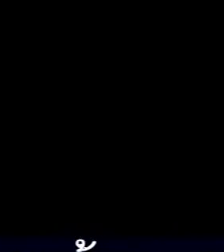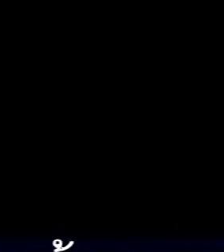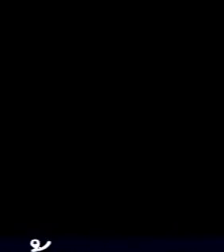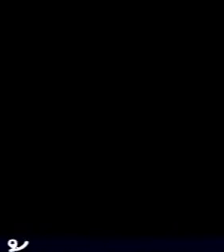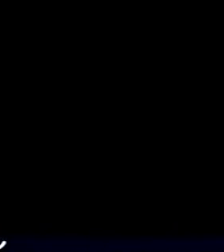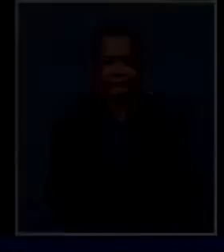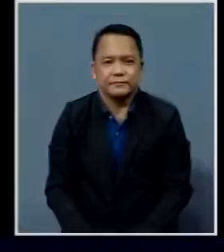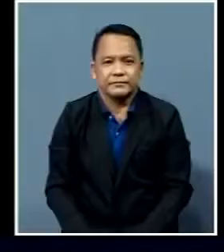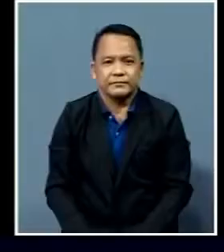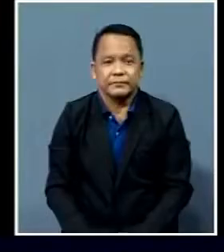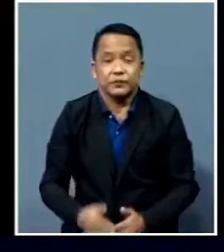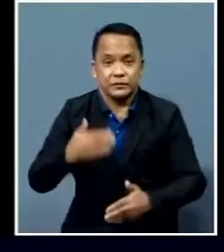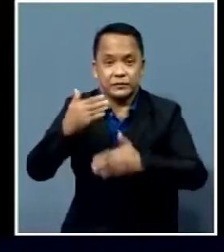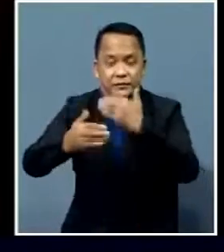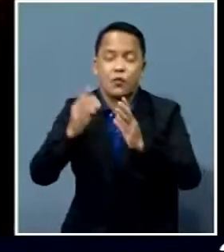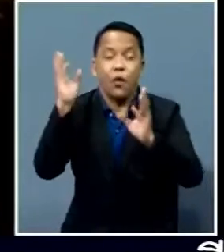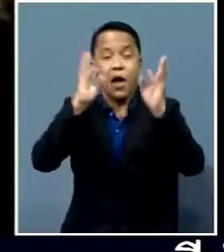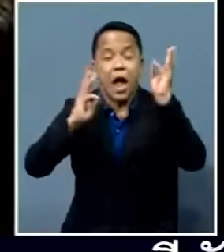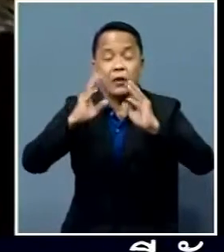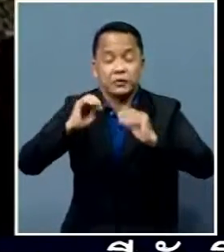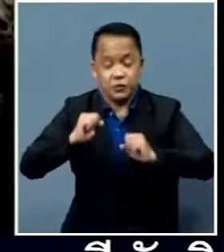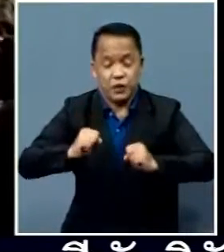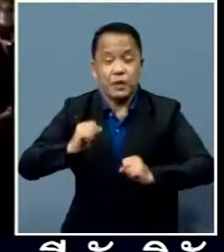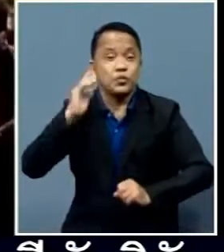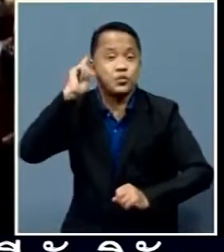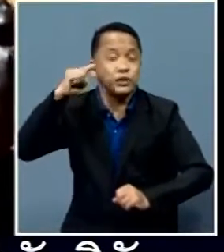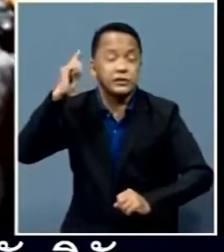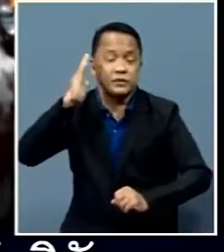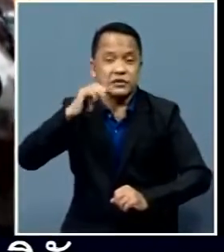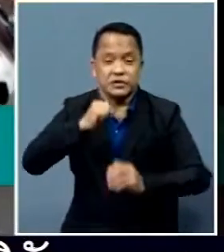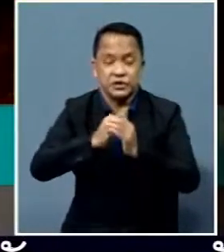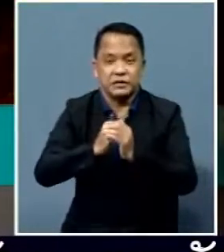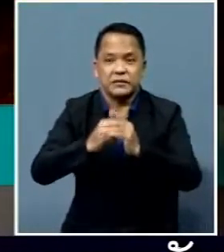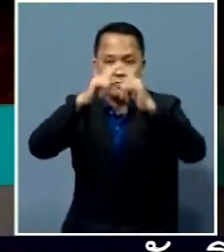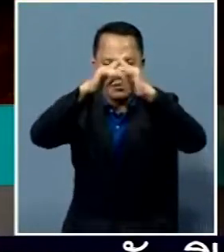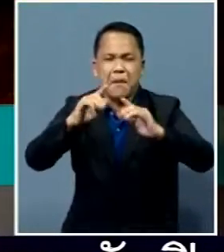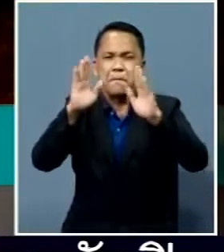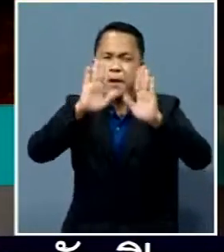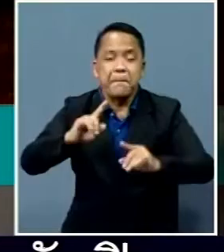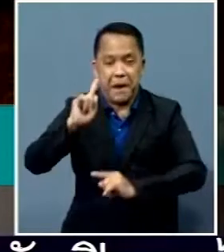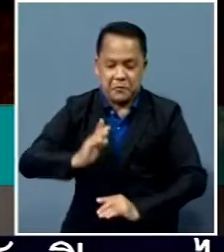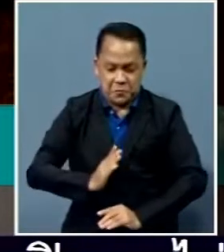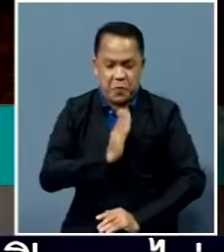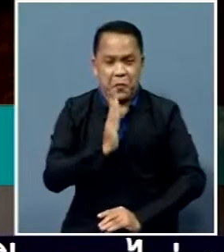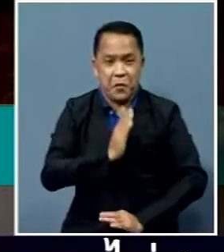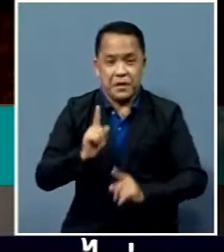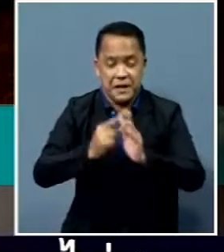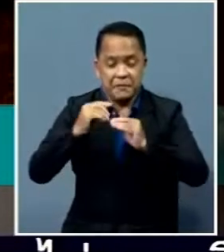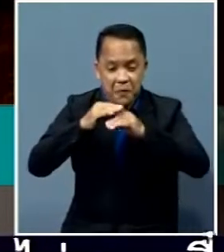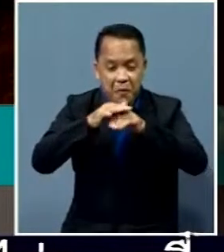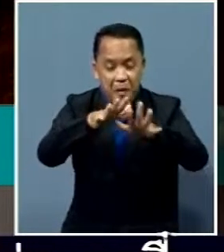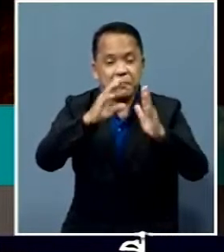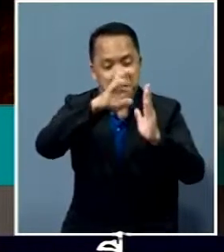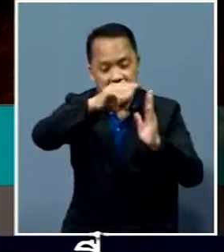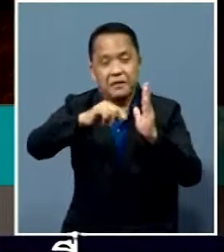ค่ะปัจจุบันกิจกรรมยามว่างสำหรับคนรุ่นหนุ่มสาวในจีนคือการตั้งแคมป์รูปแบบใหม่ที่หรูหราได้เริ่มแพร่